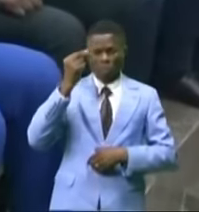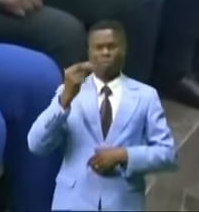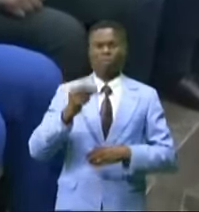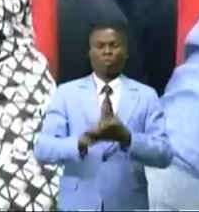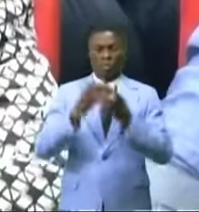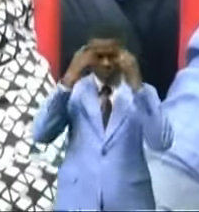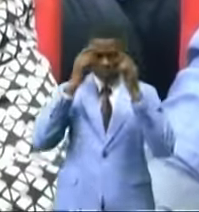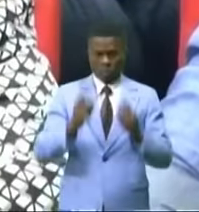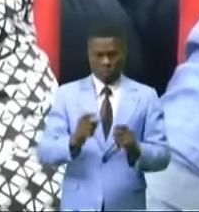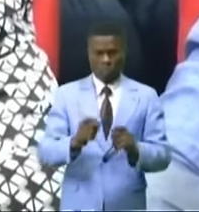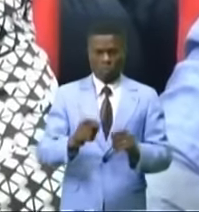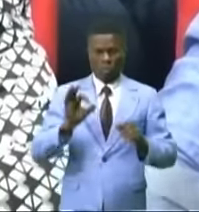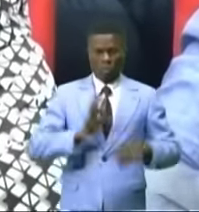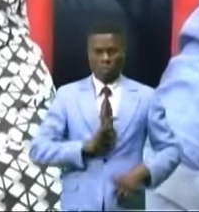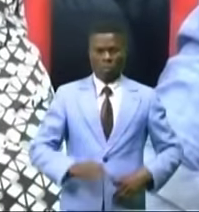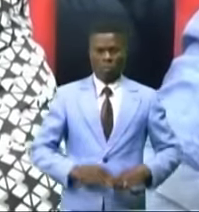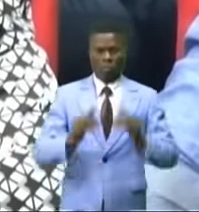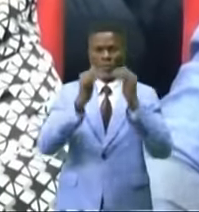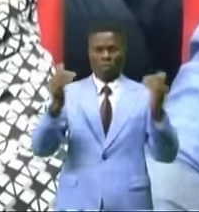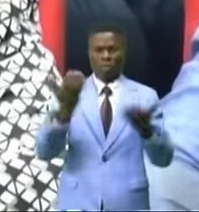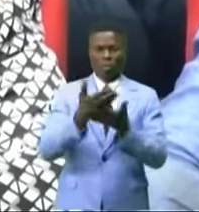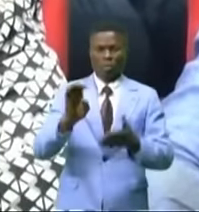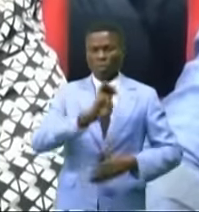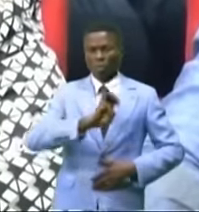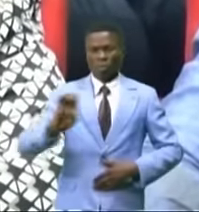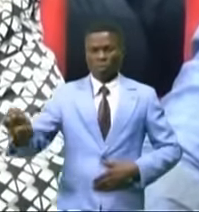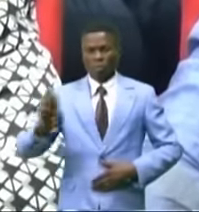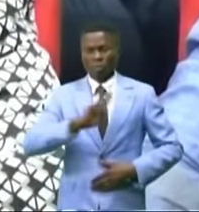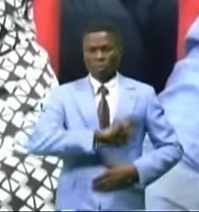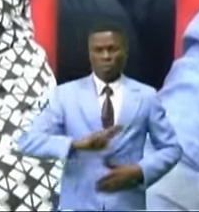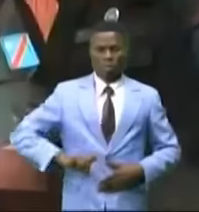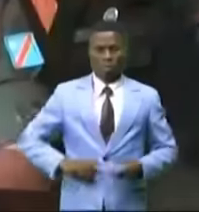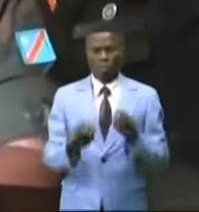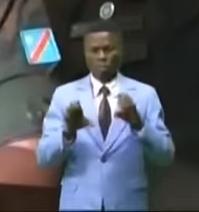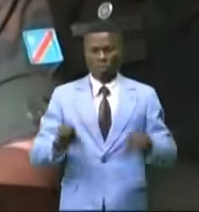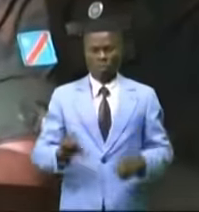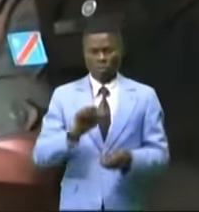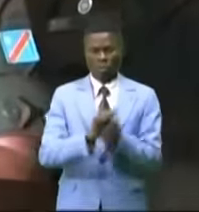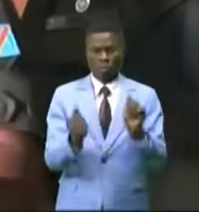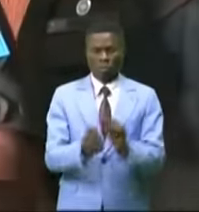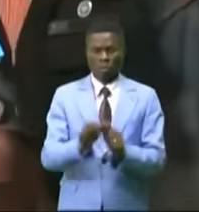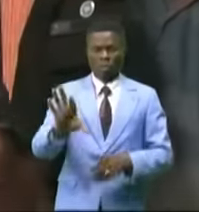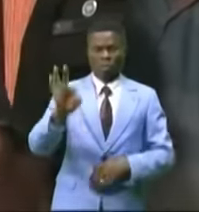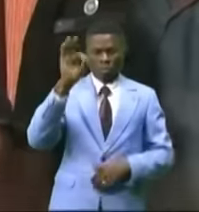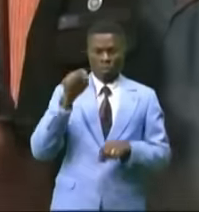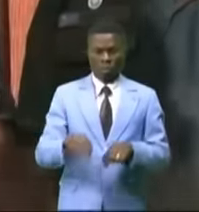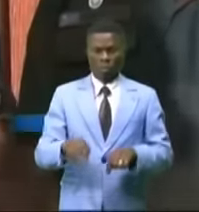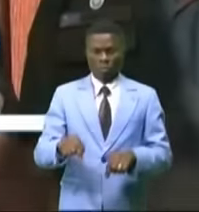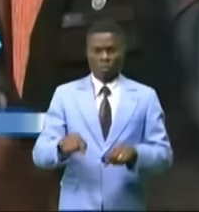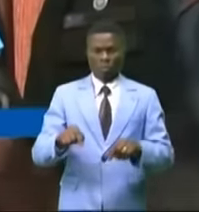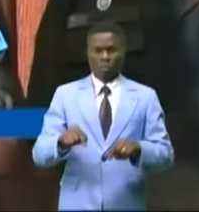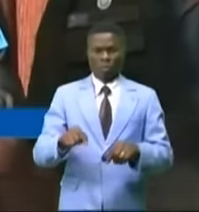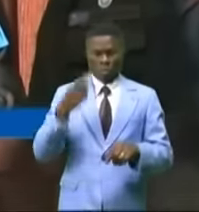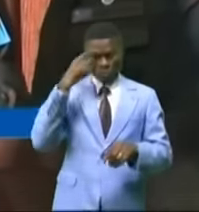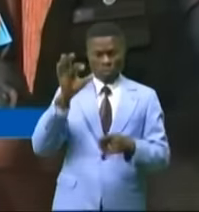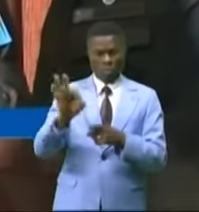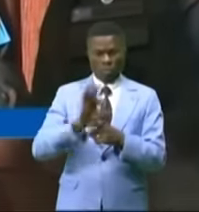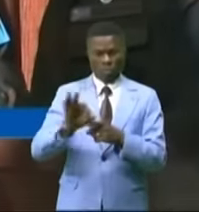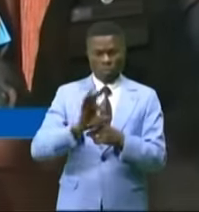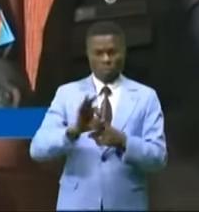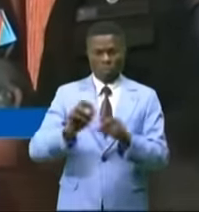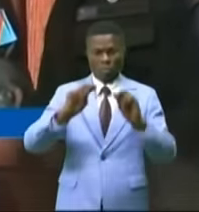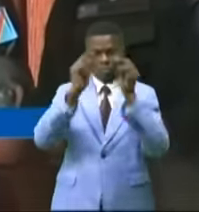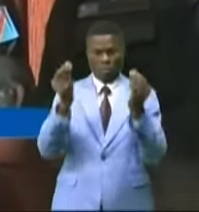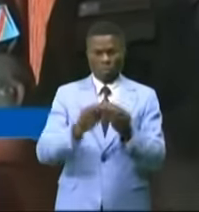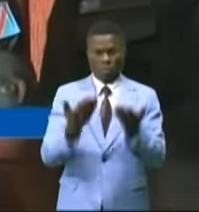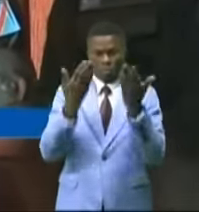la pacification de l'Est de la RDC. La thématique choisie pour ces assises du Collège des